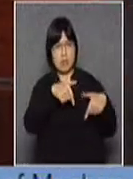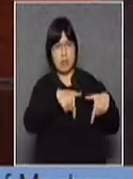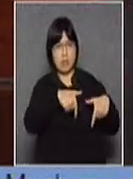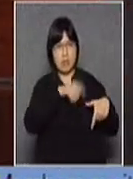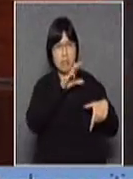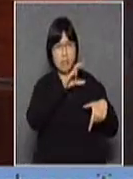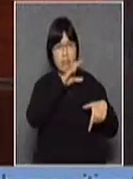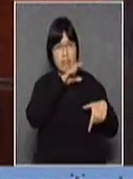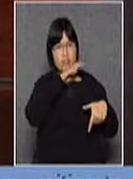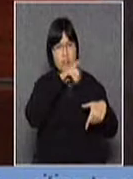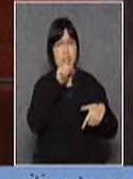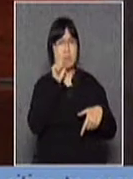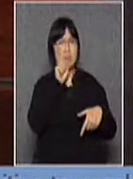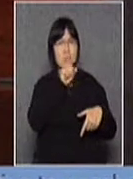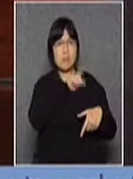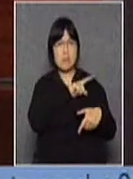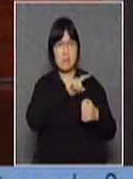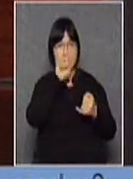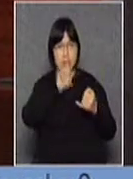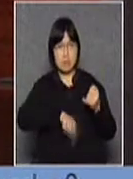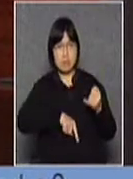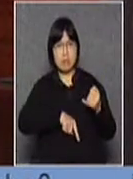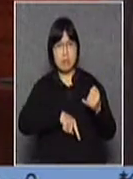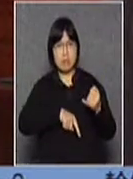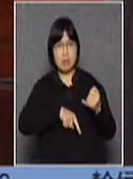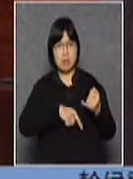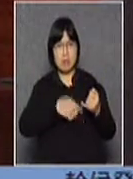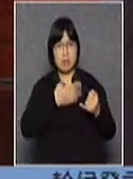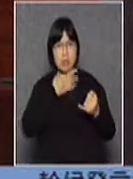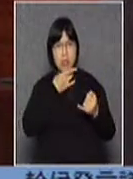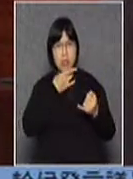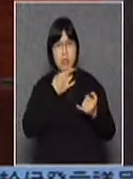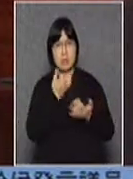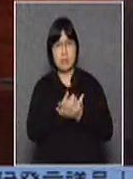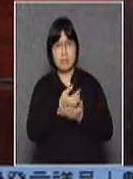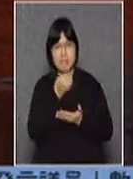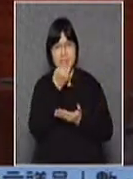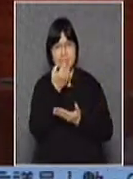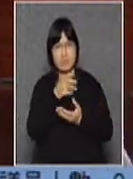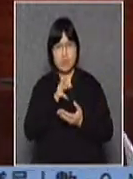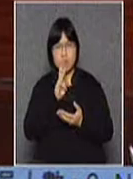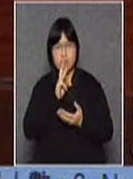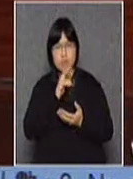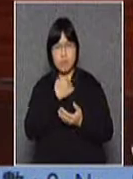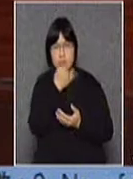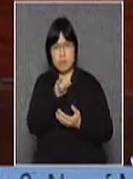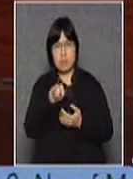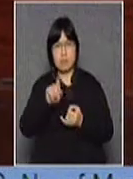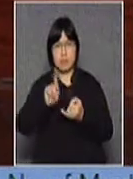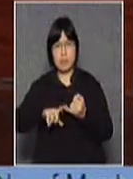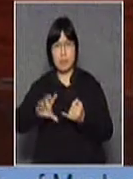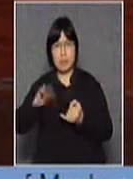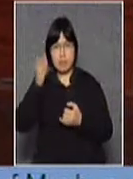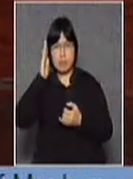月，吠咗一個禮拜，即係最後就係呢個嘅飢渴而死，唔肯食嘢，唔肯飲水。最後黃伯喺元朗住咗一